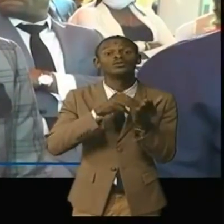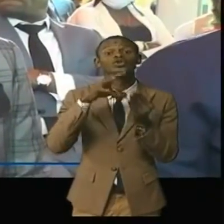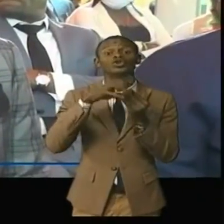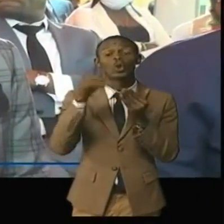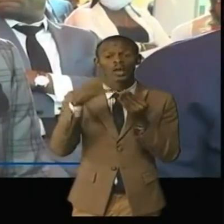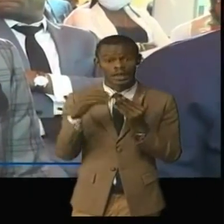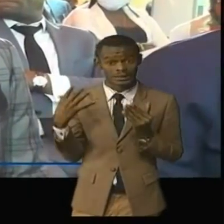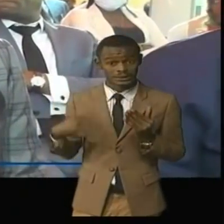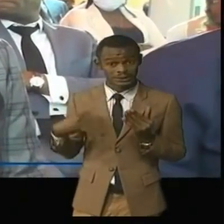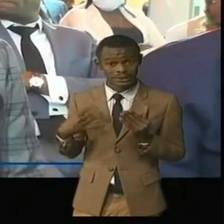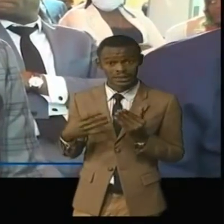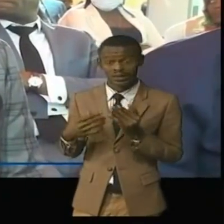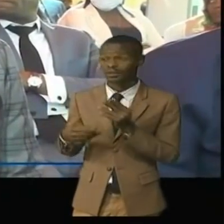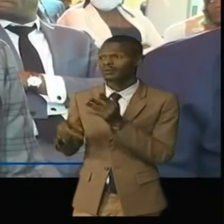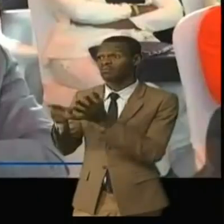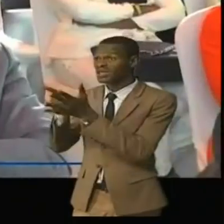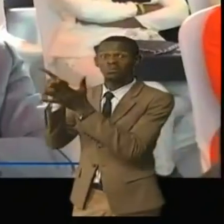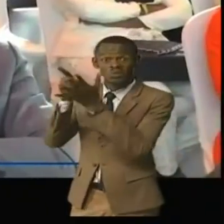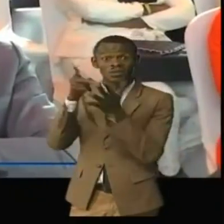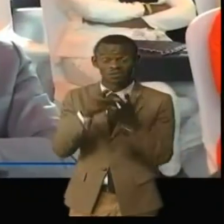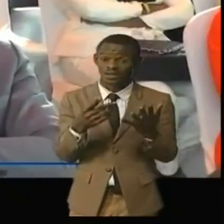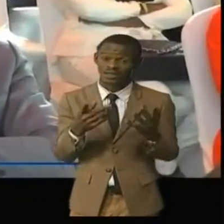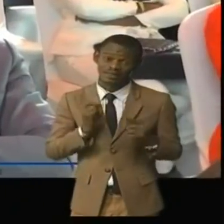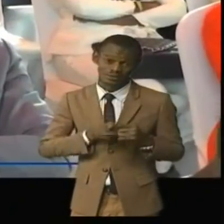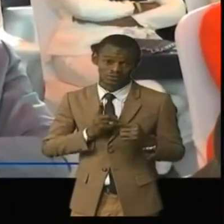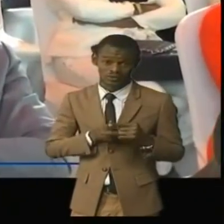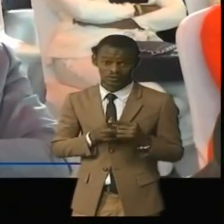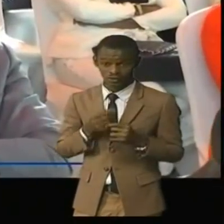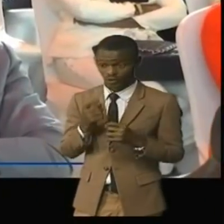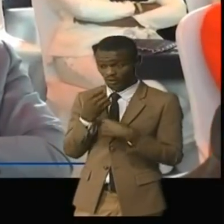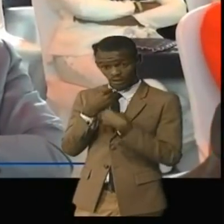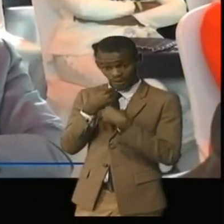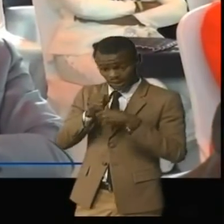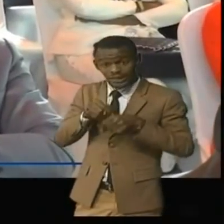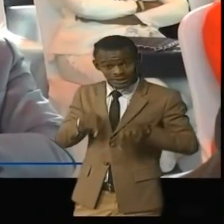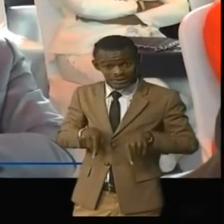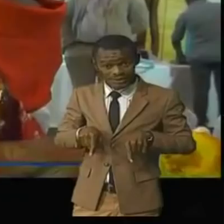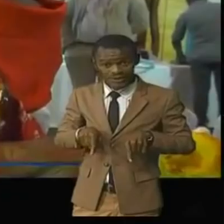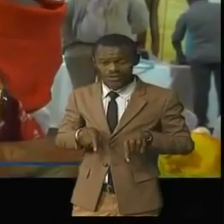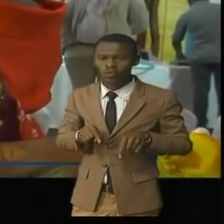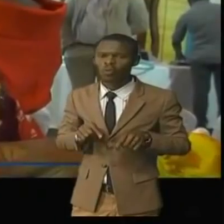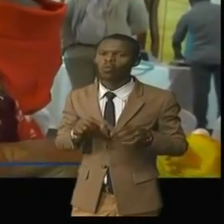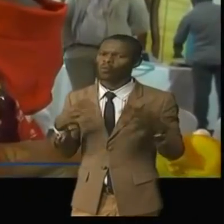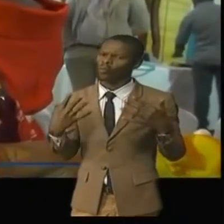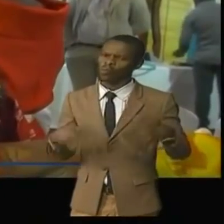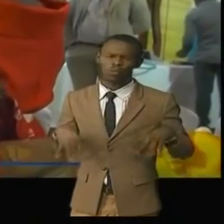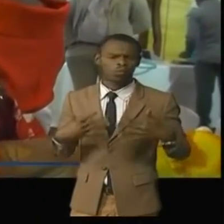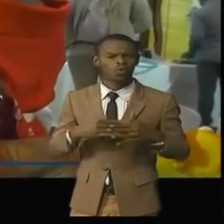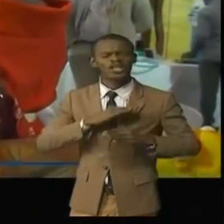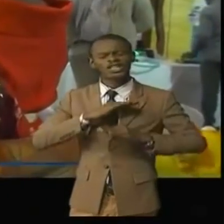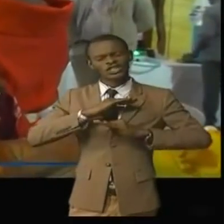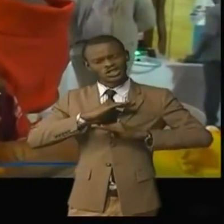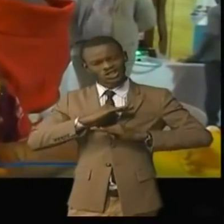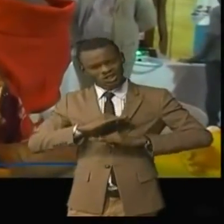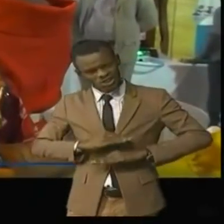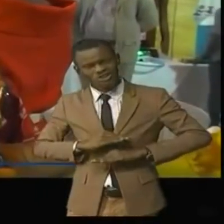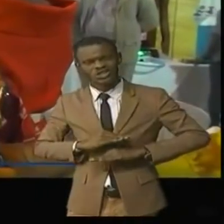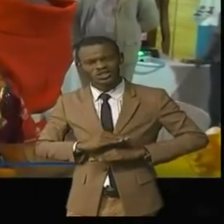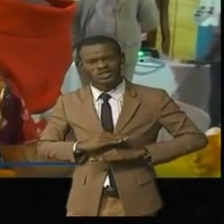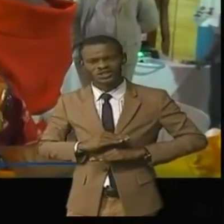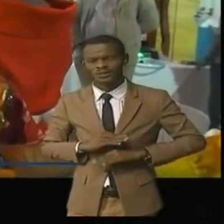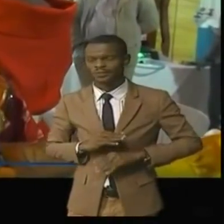et soulager les patients en détresse respiratoire. Je suis contente de voir que ces jeunes